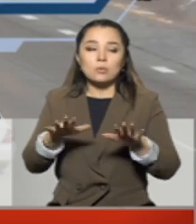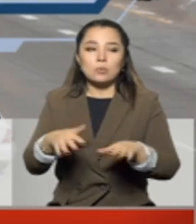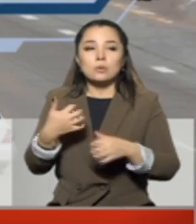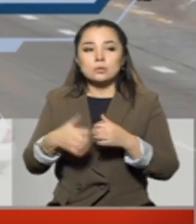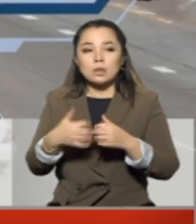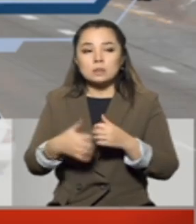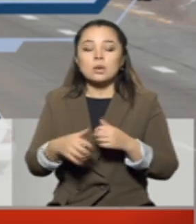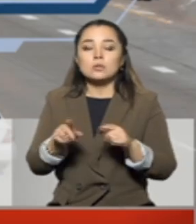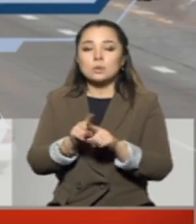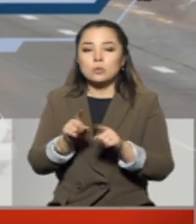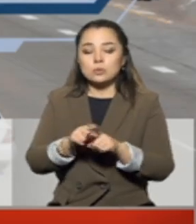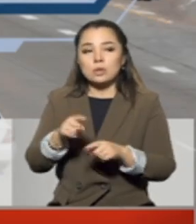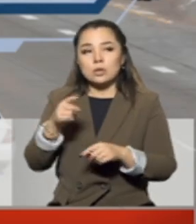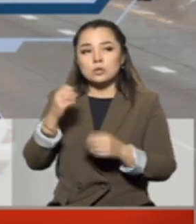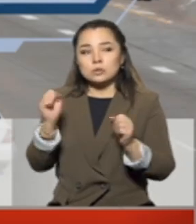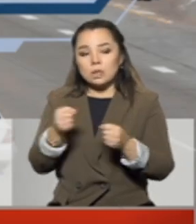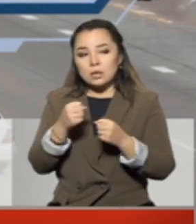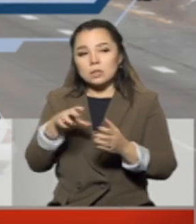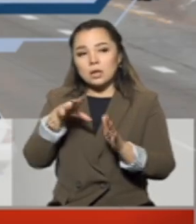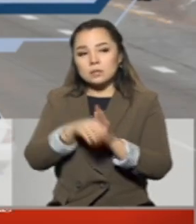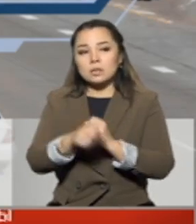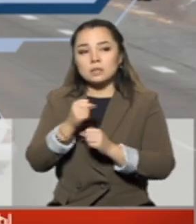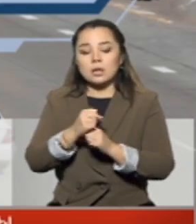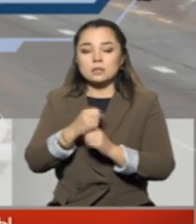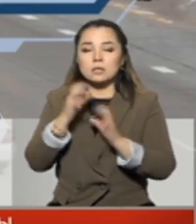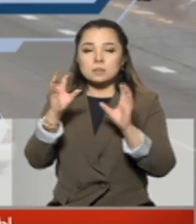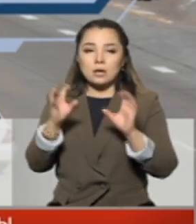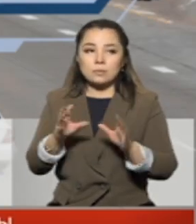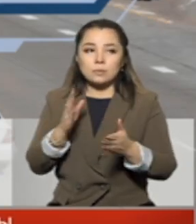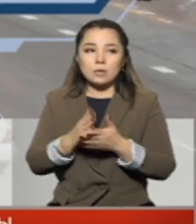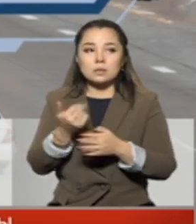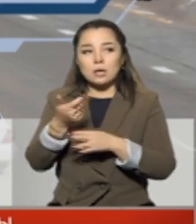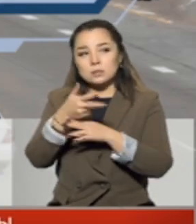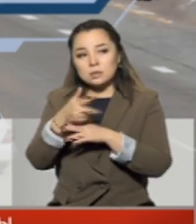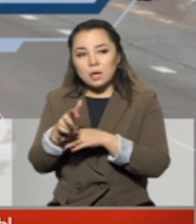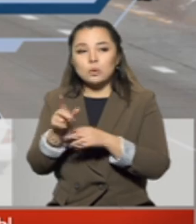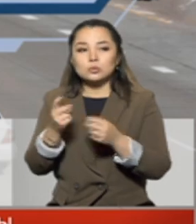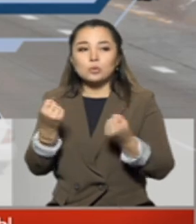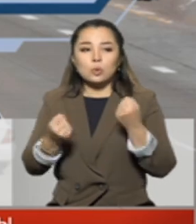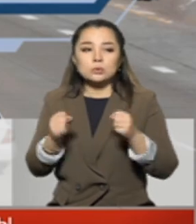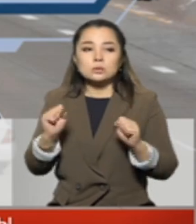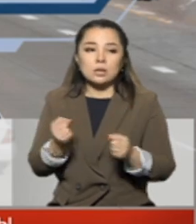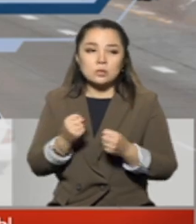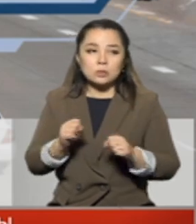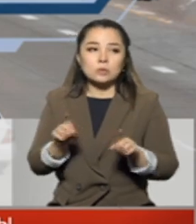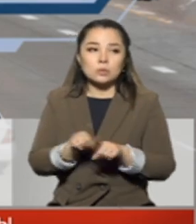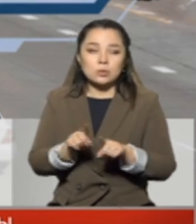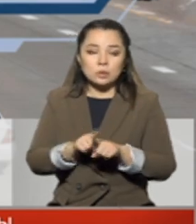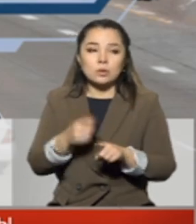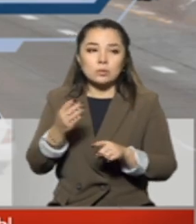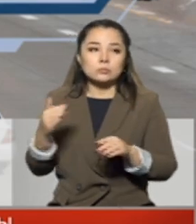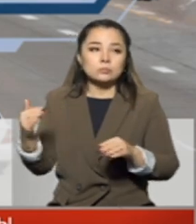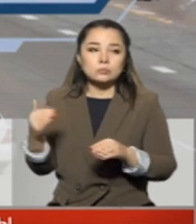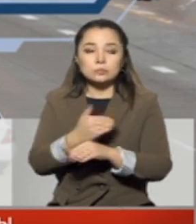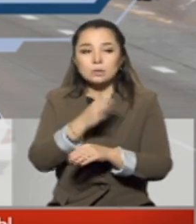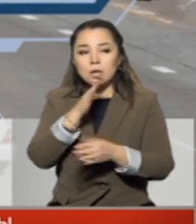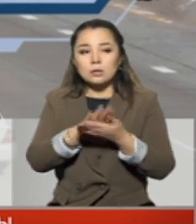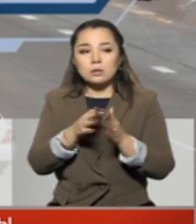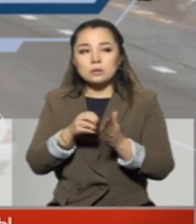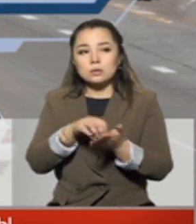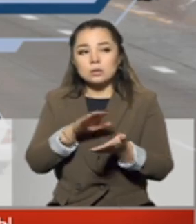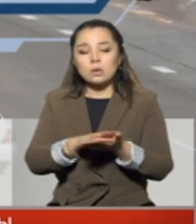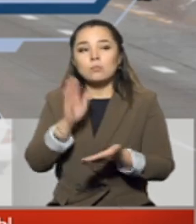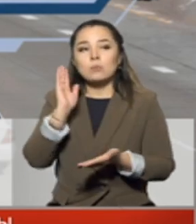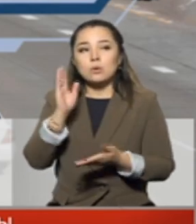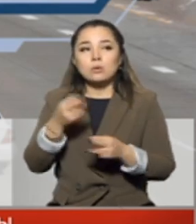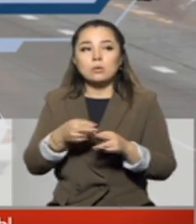орташа жылдамдық ұғымы енгізілді заңға. Енді жол бойындағы камера көліктің жылдамдығын ғана емес, оның өткен уақытында тіркеп